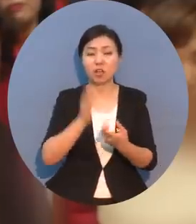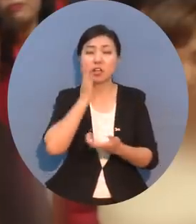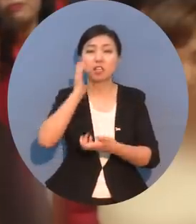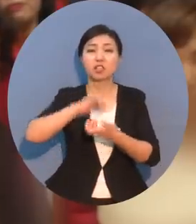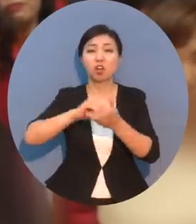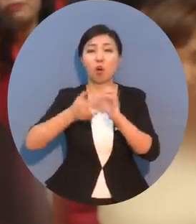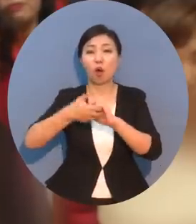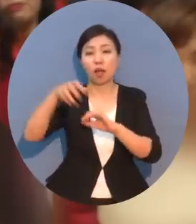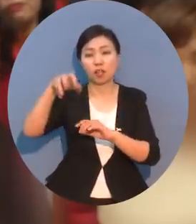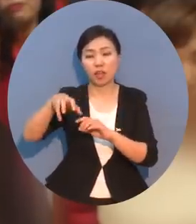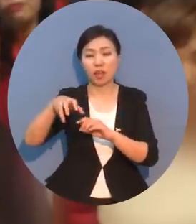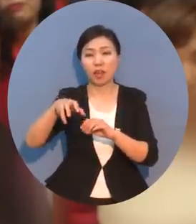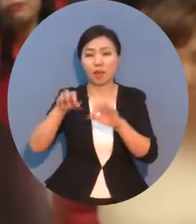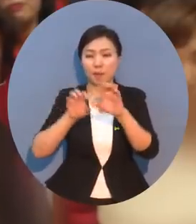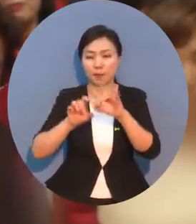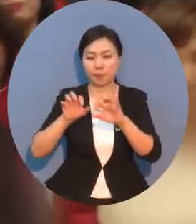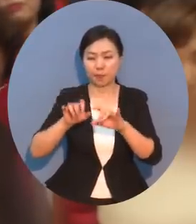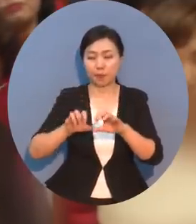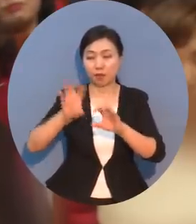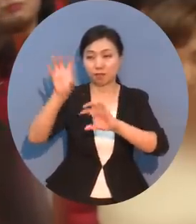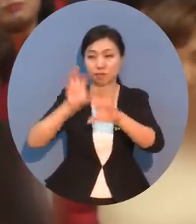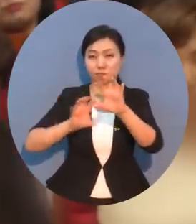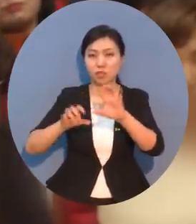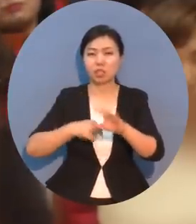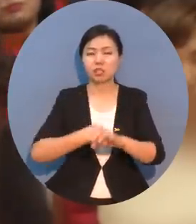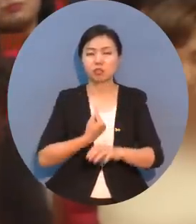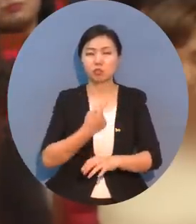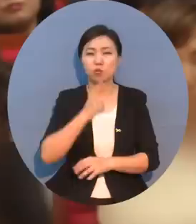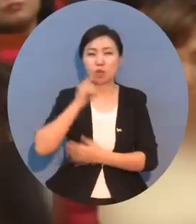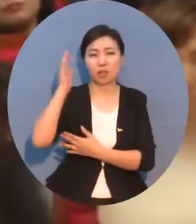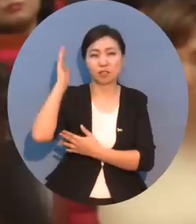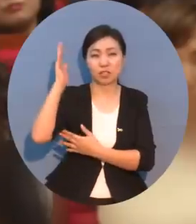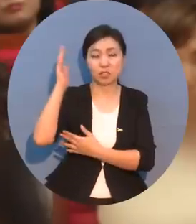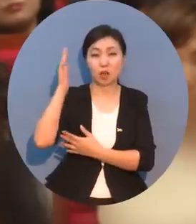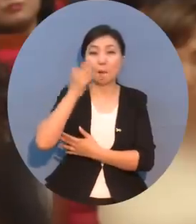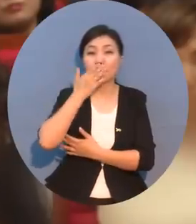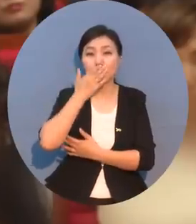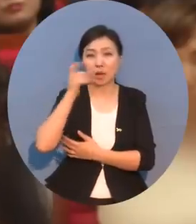아까 말했던 청와대 게시판이라든지 이런 자기 주장을 갖다가 이렇게 많이 하는